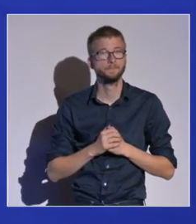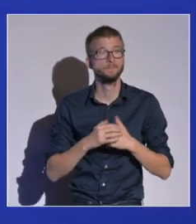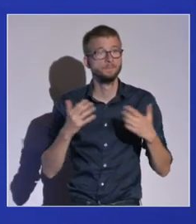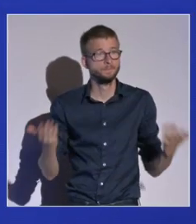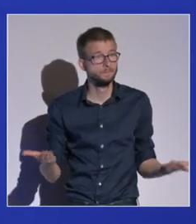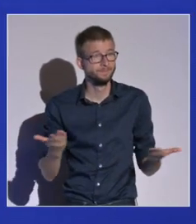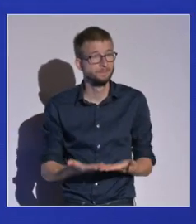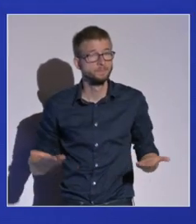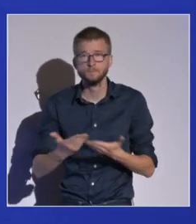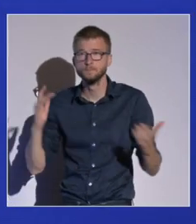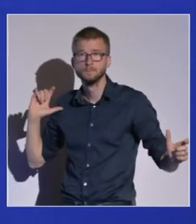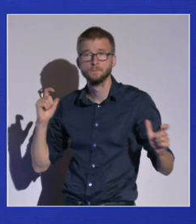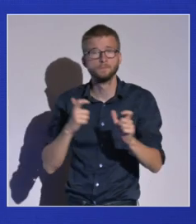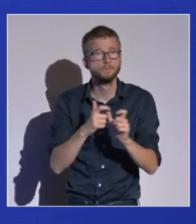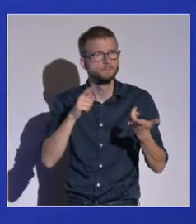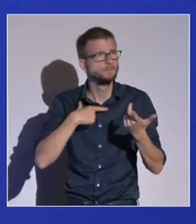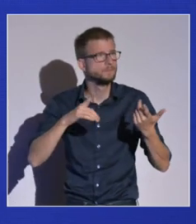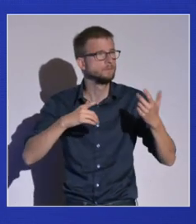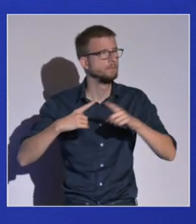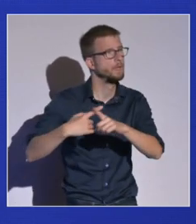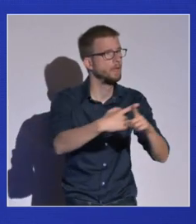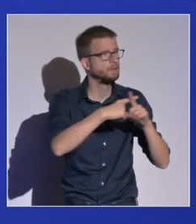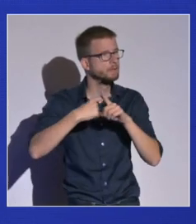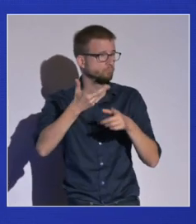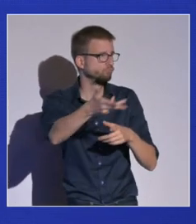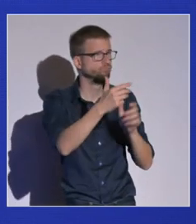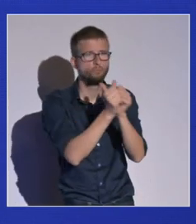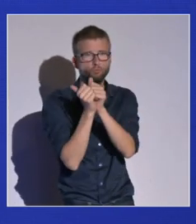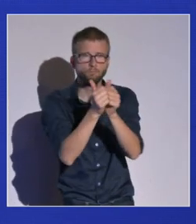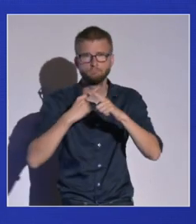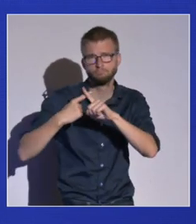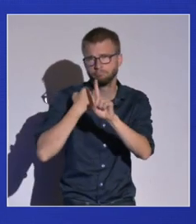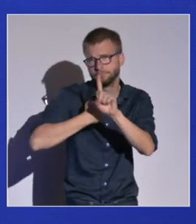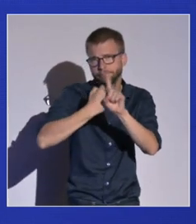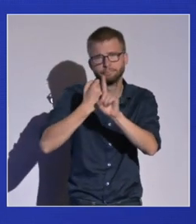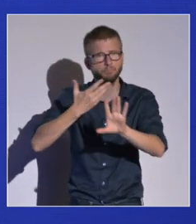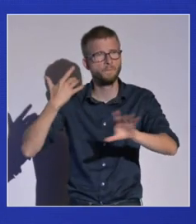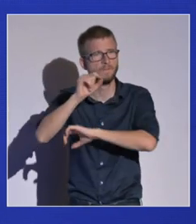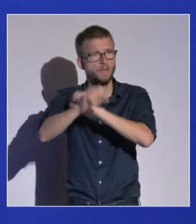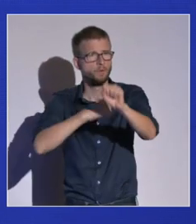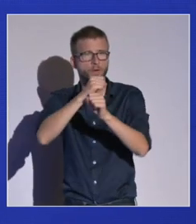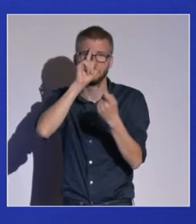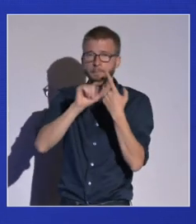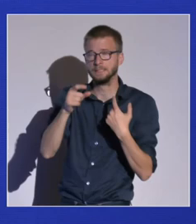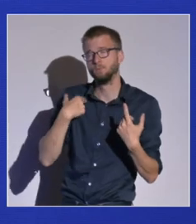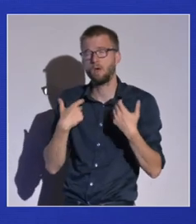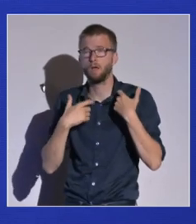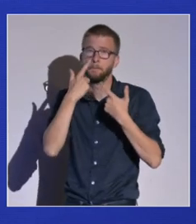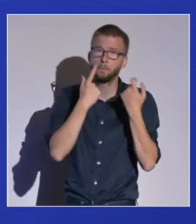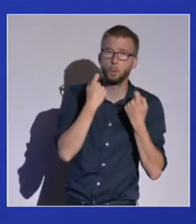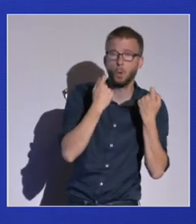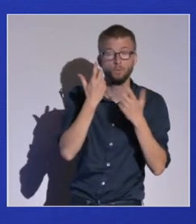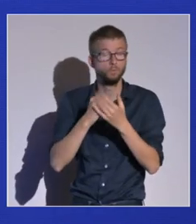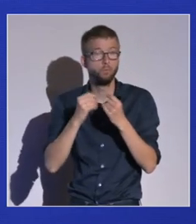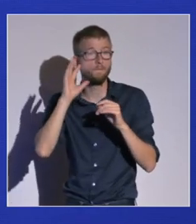Nous avons partagé, vous avez partagé avec moi 20 années de combat sur ce sujet. J'ai eu l'imprudence ou la folie, selon ce qu'on voudra,